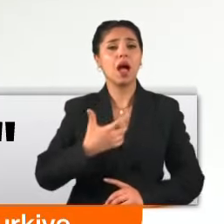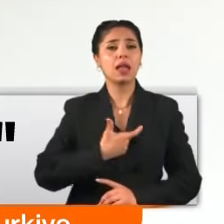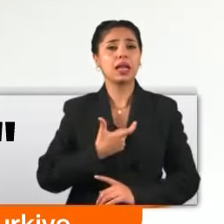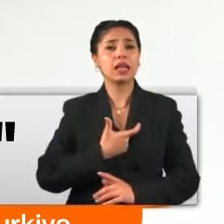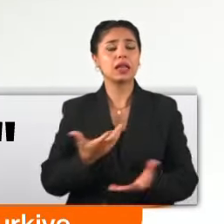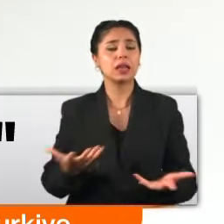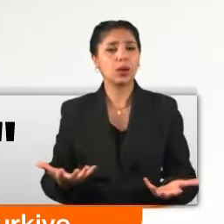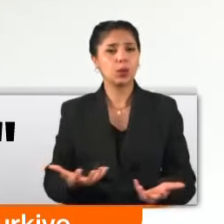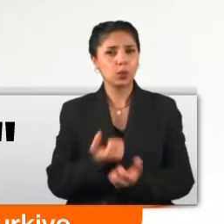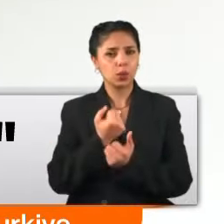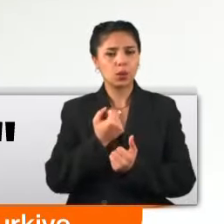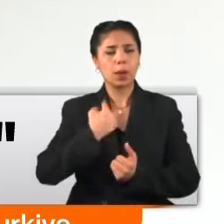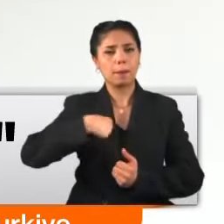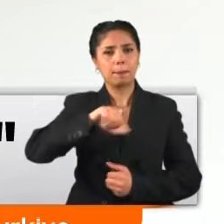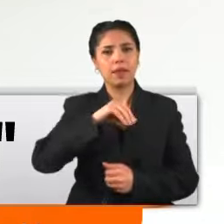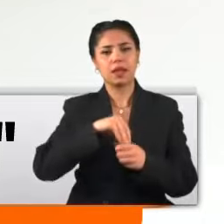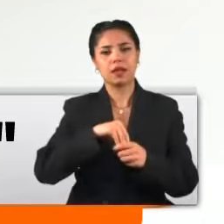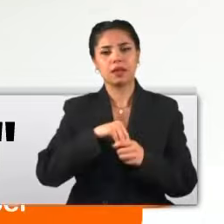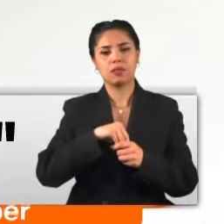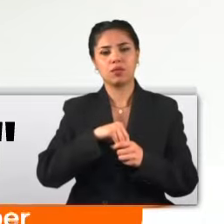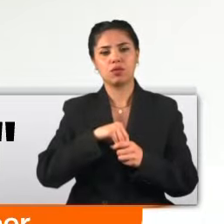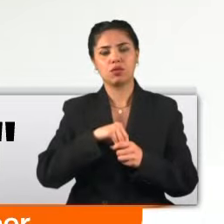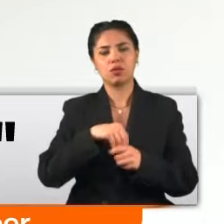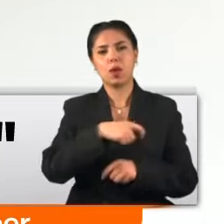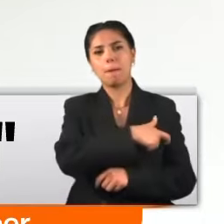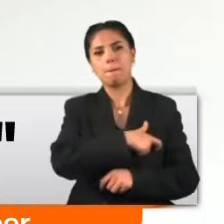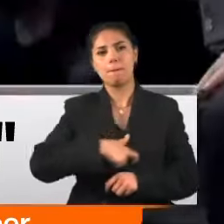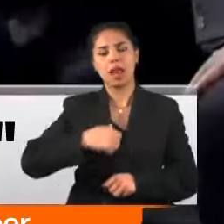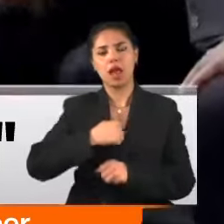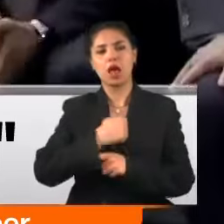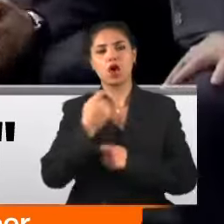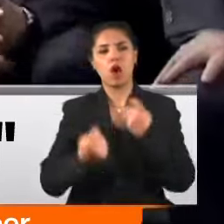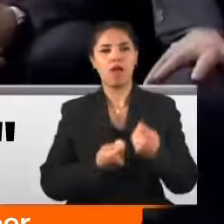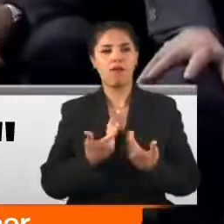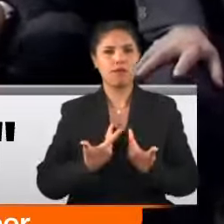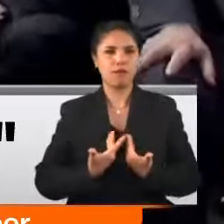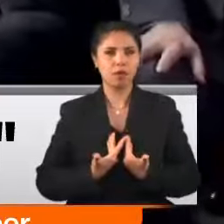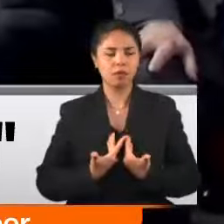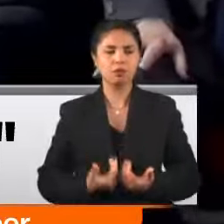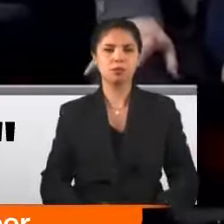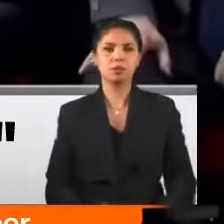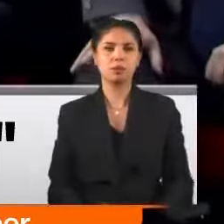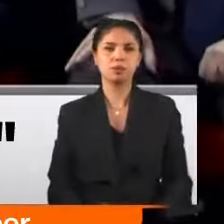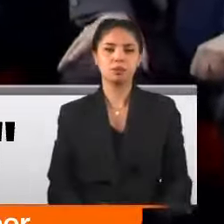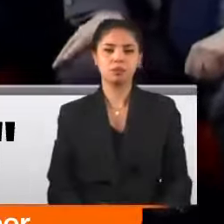kurtarmak bizim için milli bir görevdir.